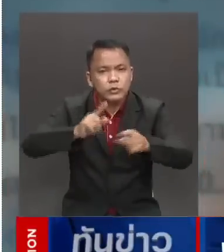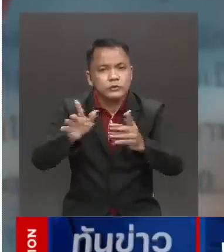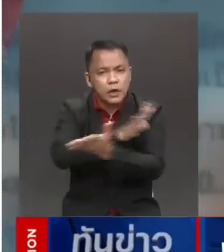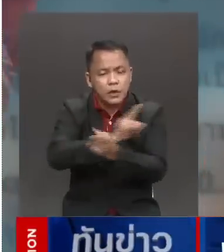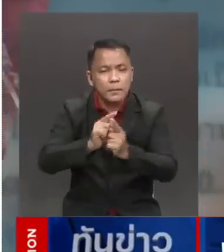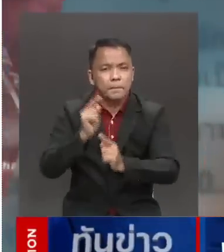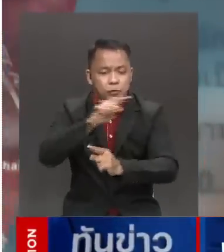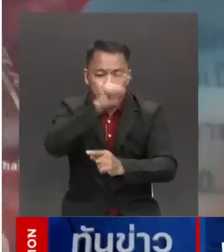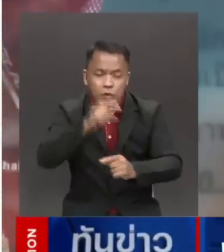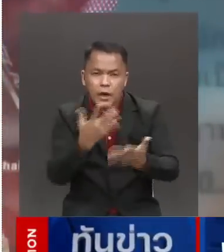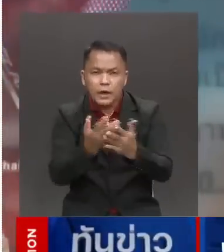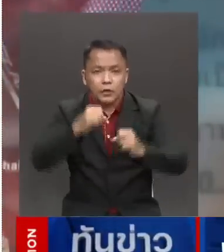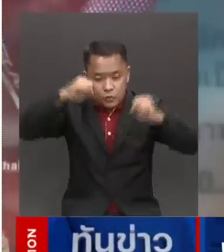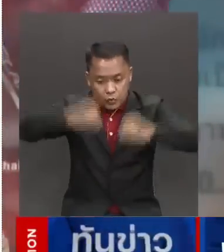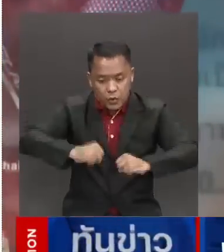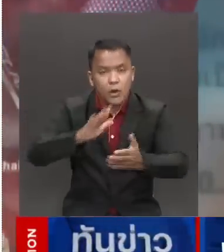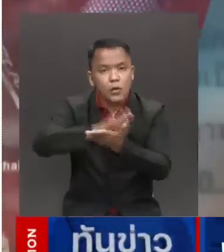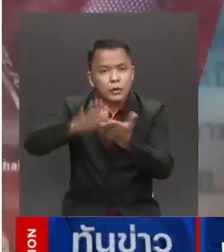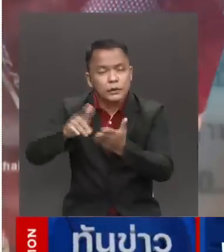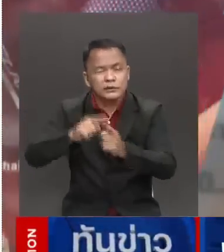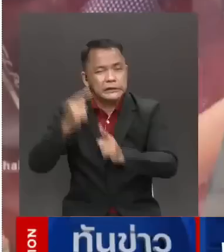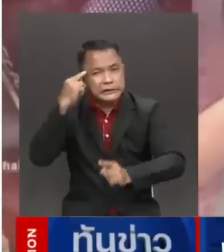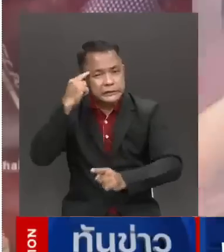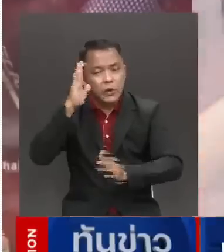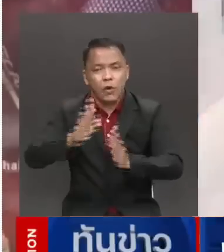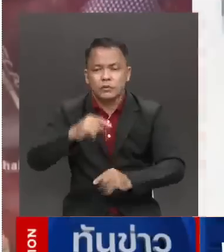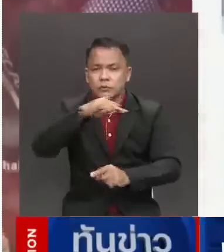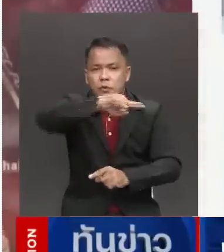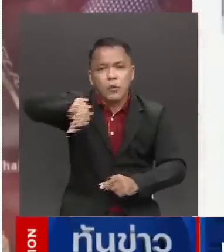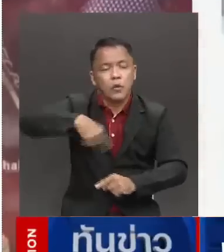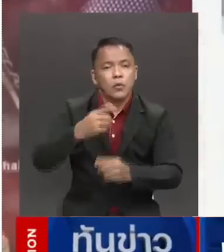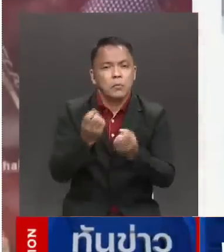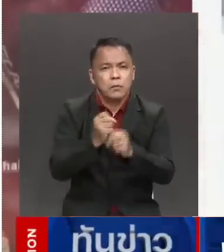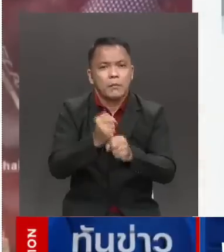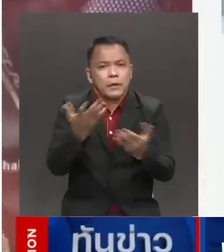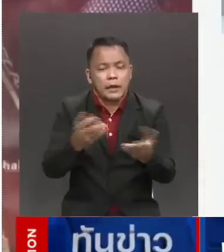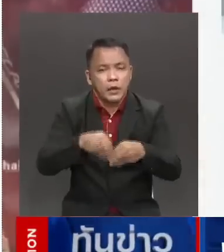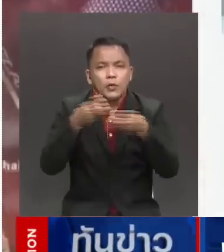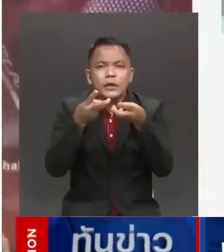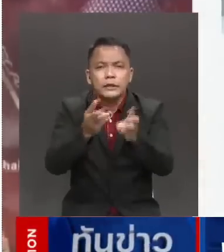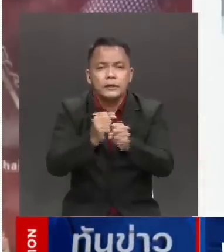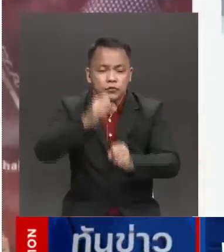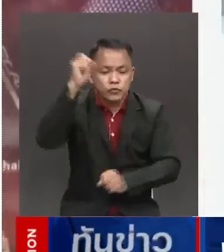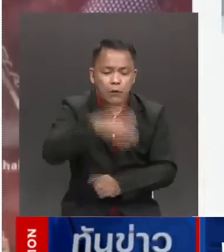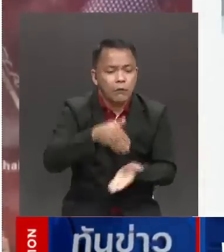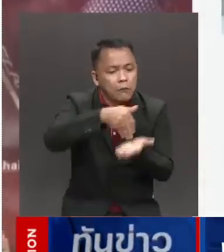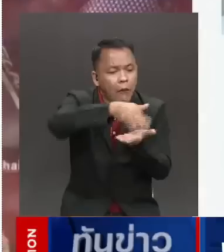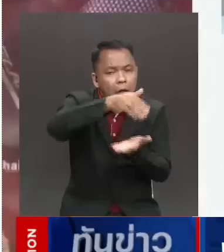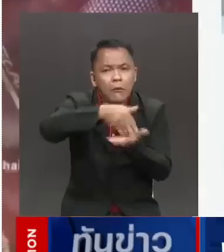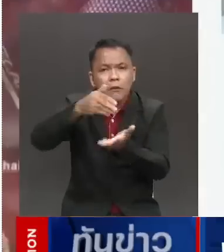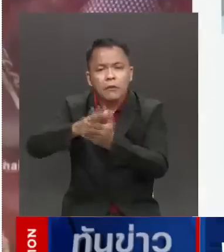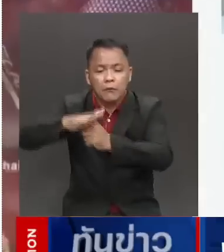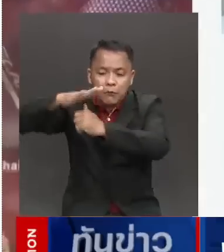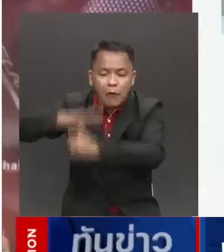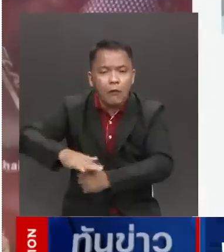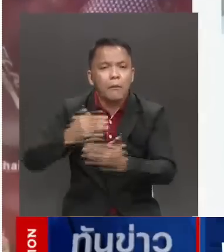พิสูจน์อะไรอีกถ้าตกลงแล้วสถานศึกษาหรือทัศนคติของสังคมไทยจะว่าอย่างไรจะใช้วิธีปัดตกเขี่ยทิ้งกลบฝังคนที่อยาก